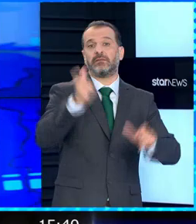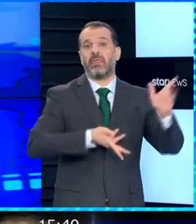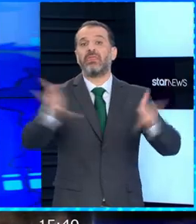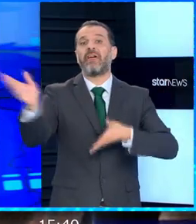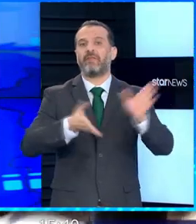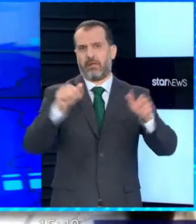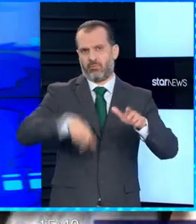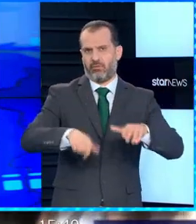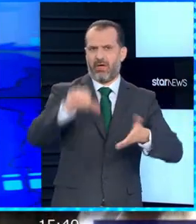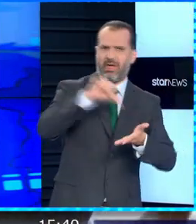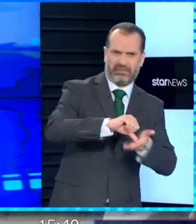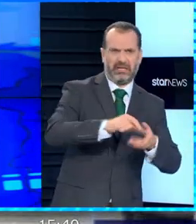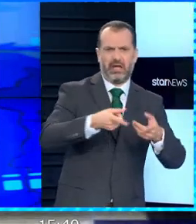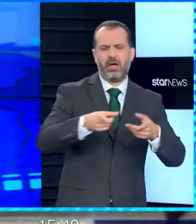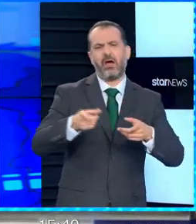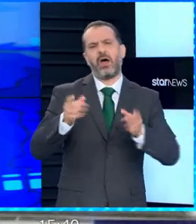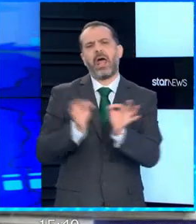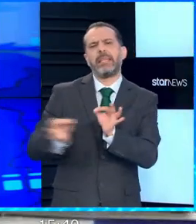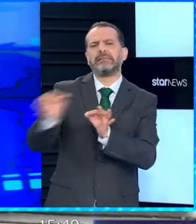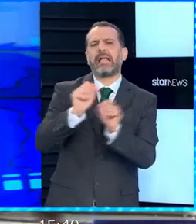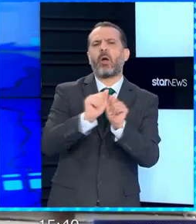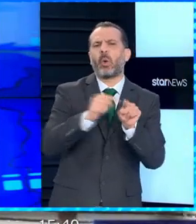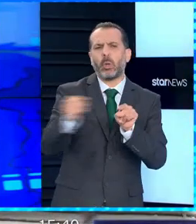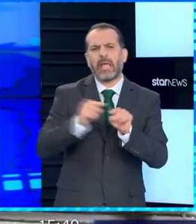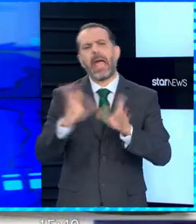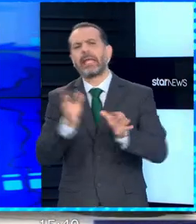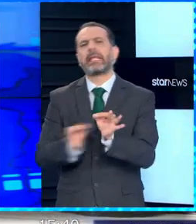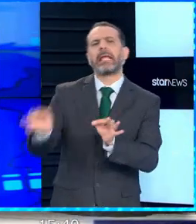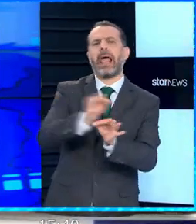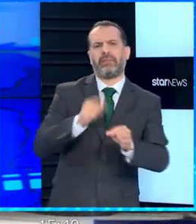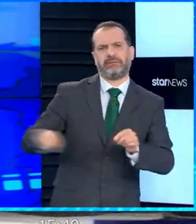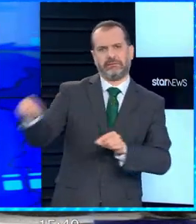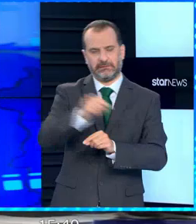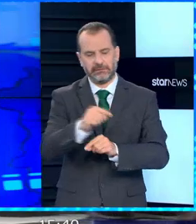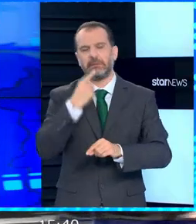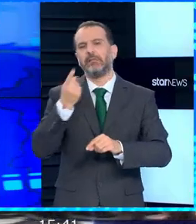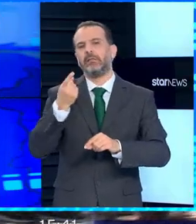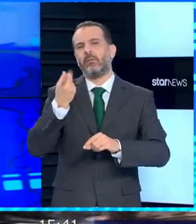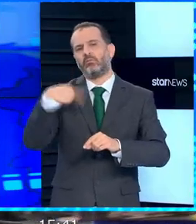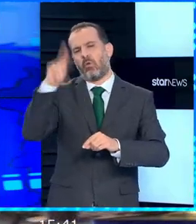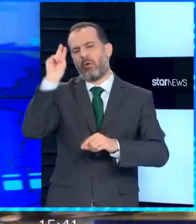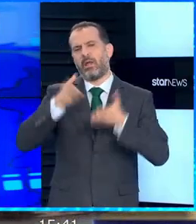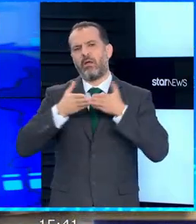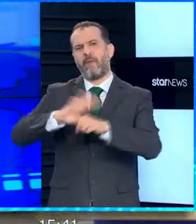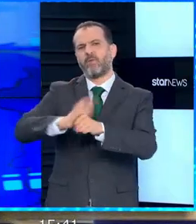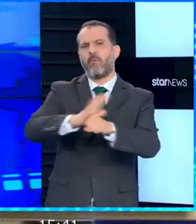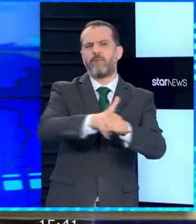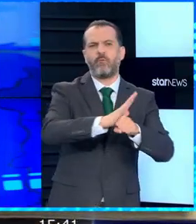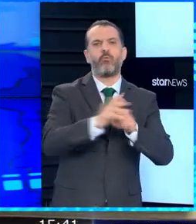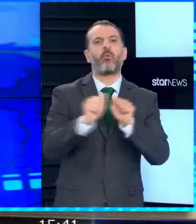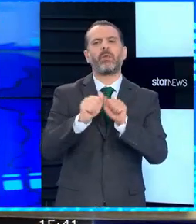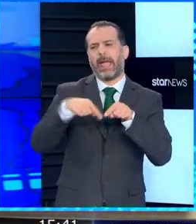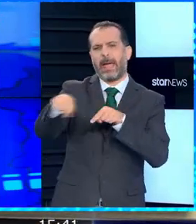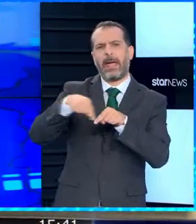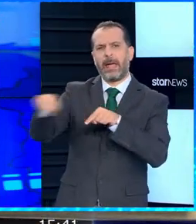και αύριο, για τα νησιά του Αργοσανικού και φυσικά για τις Κυκλάδες. Μεγαλύτερη πληρότητα παρουσιάζουν τα πλοία που πάνε στους κοντινούς